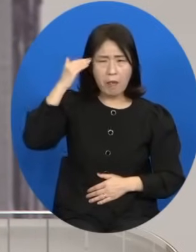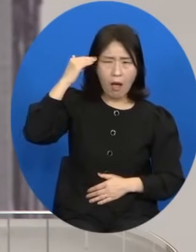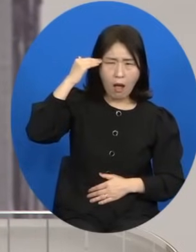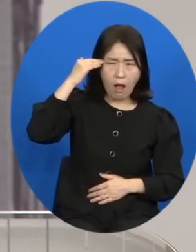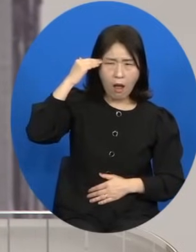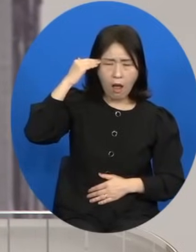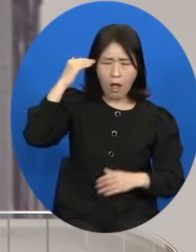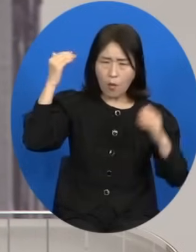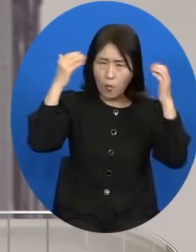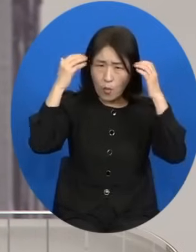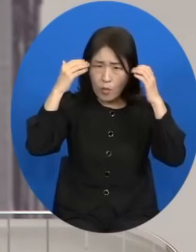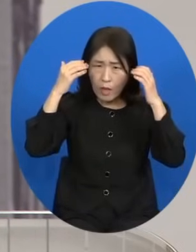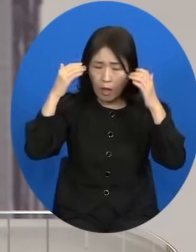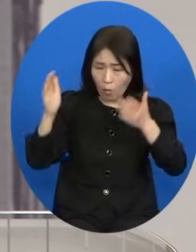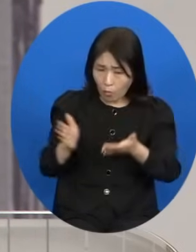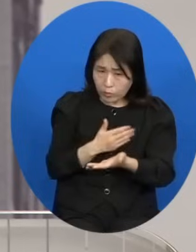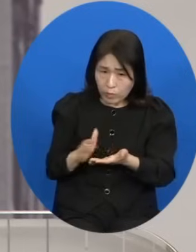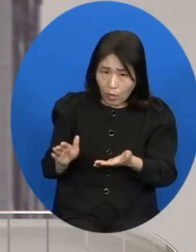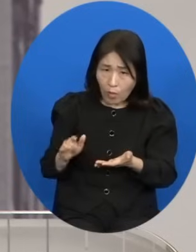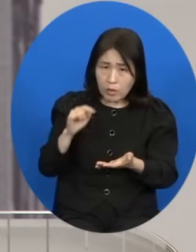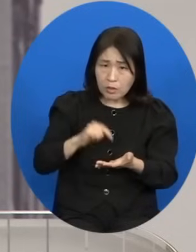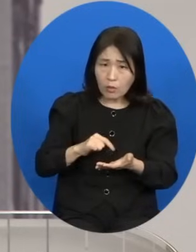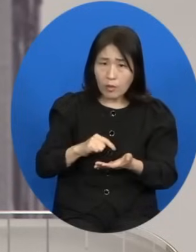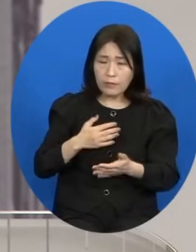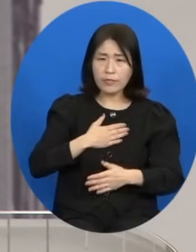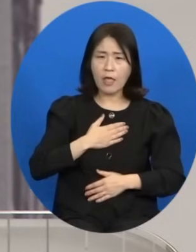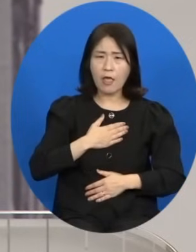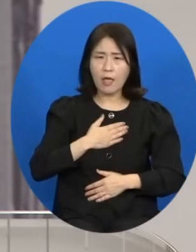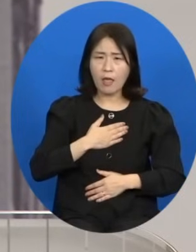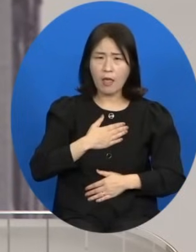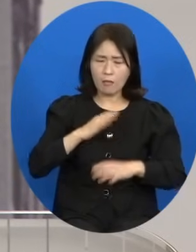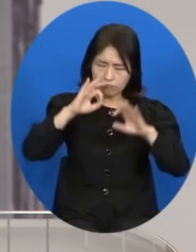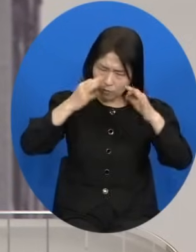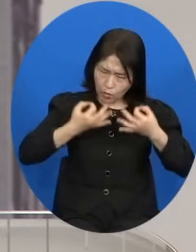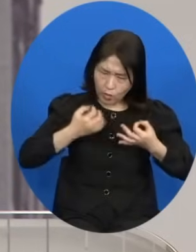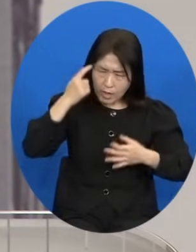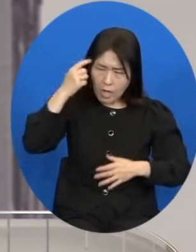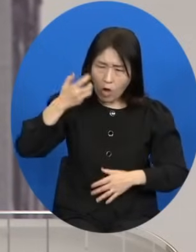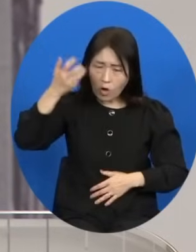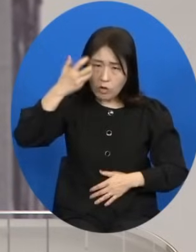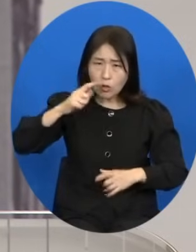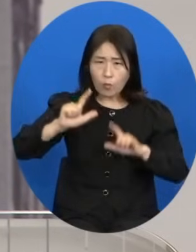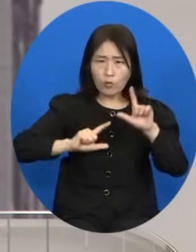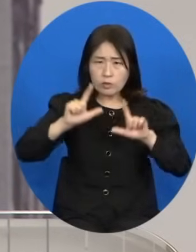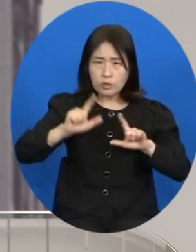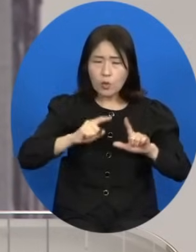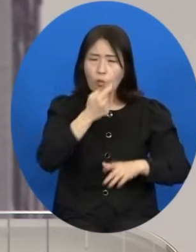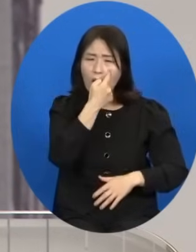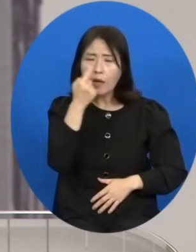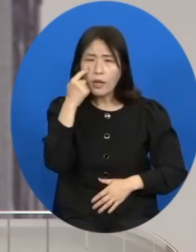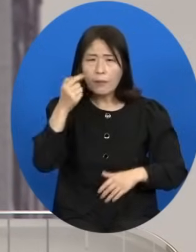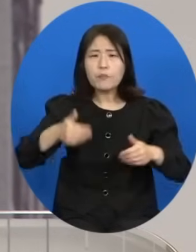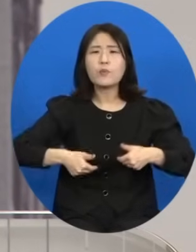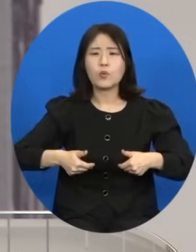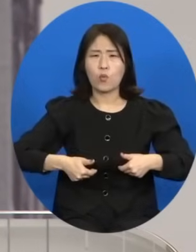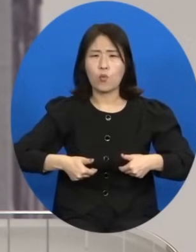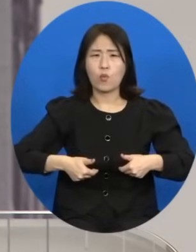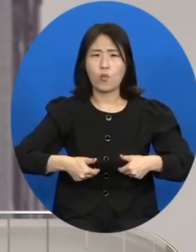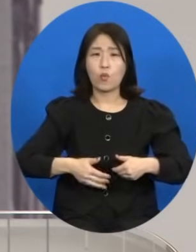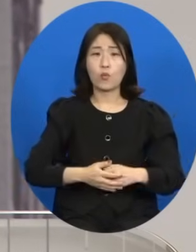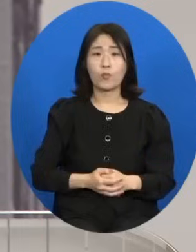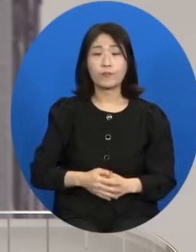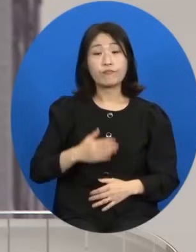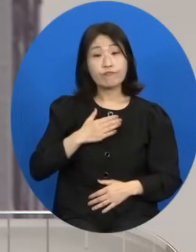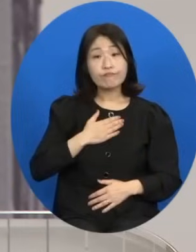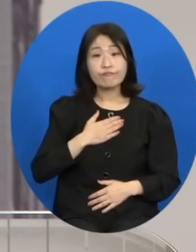없다면 지금 나의 영적 건강에 심각한 병이 생긴 것입니다 사실 우리 그리스도인들이 저도